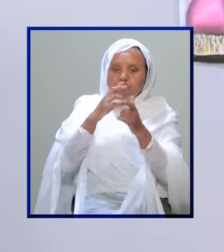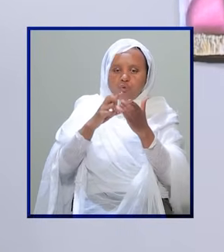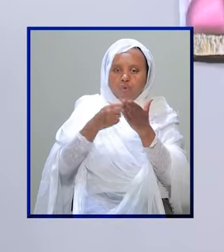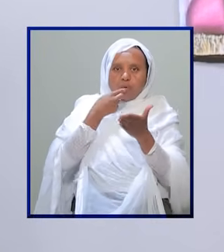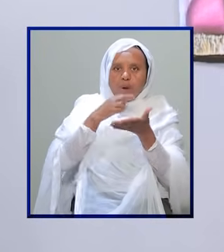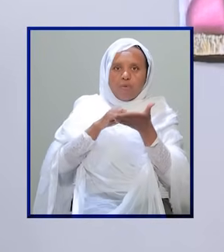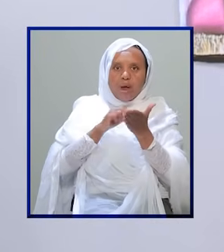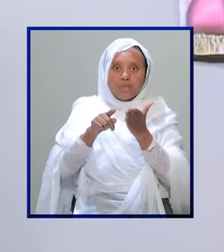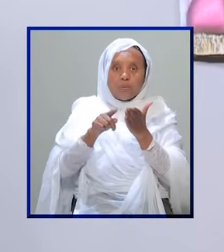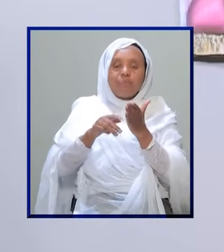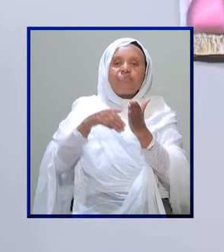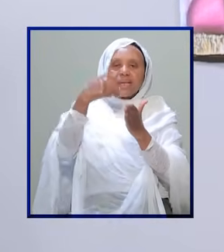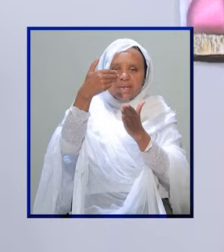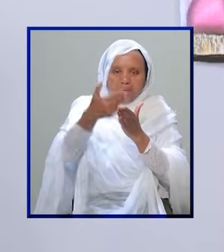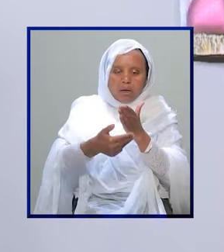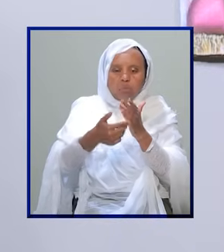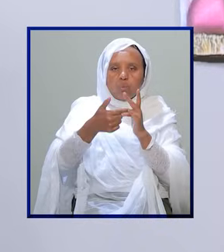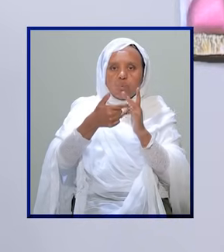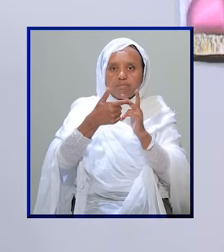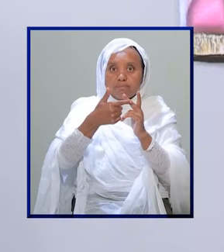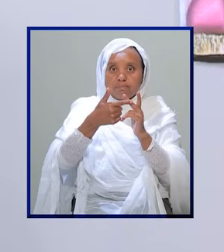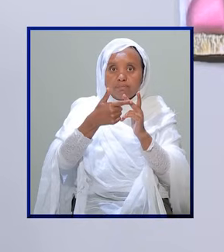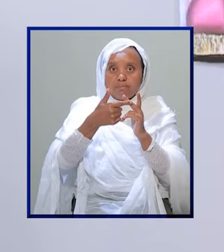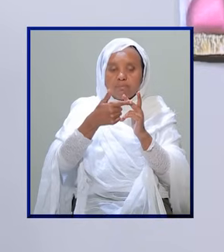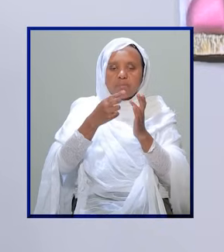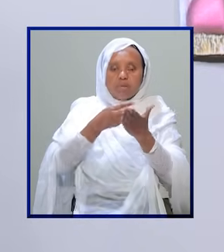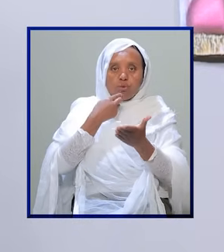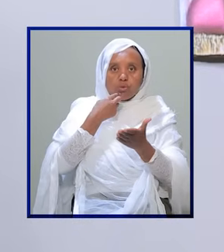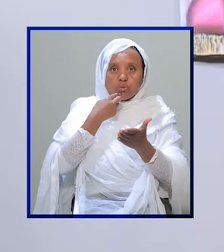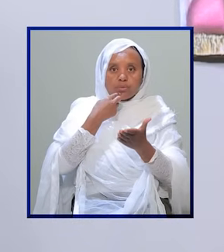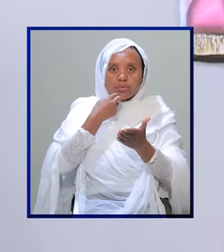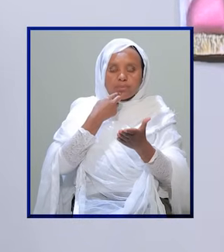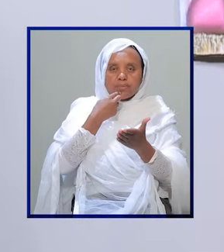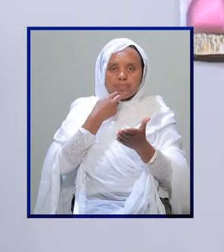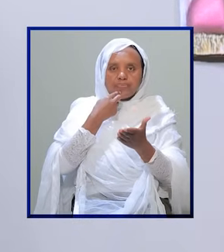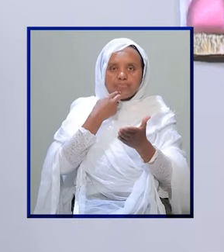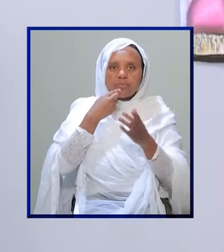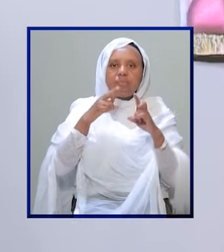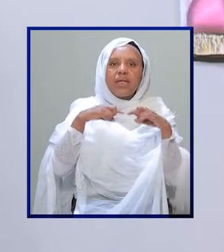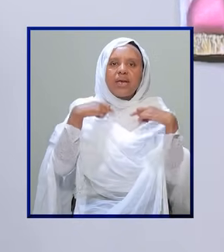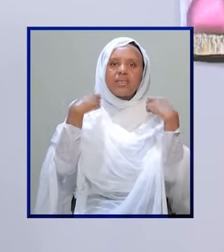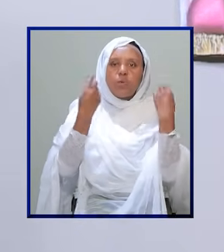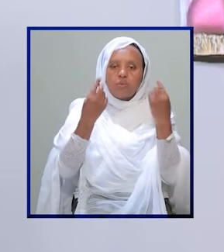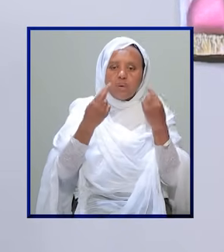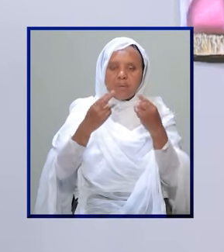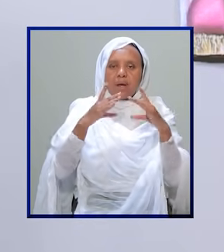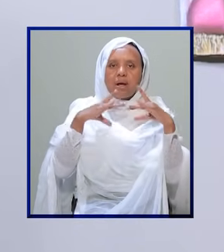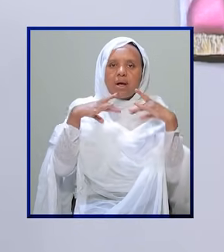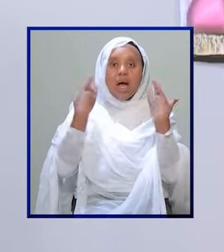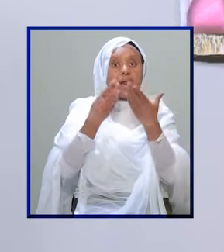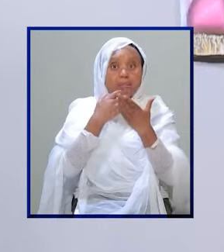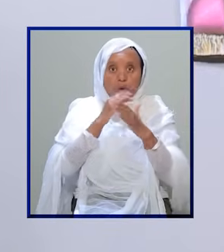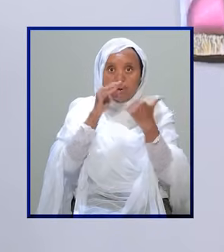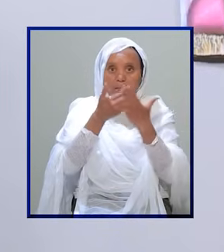ይቆርባሉ ማለት ነው። ከዛ በመቀጠል የሚቆርቡት ቀሳውስት ወይም ደግሞ ካህናት እንኖርልን